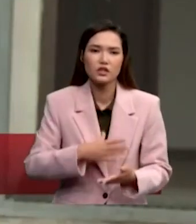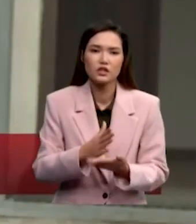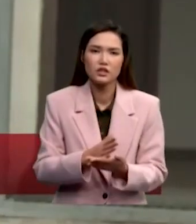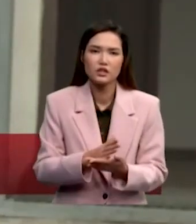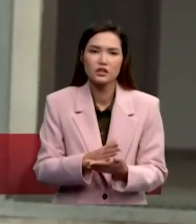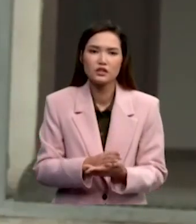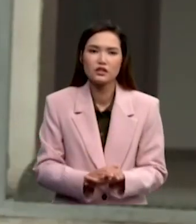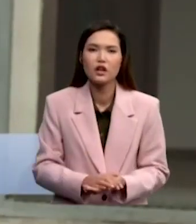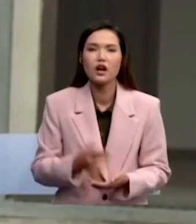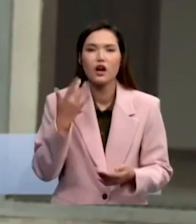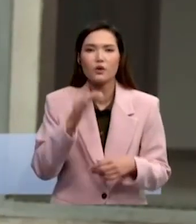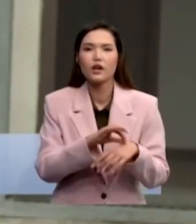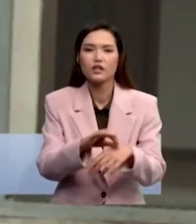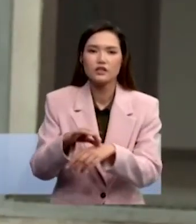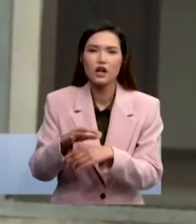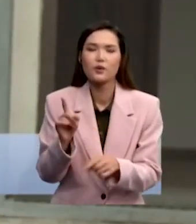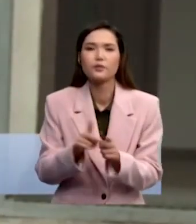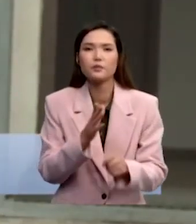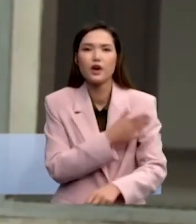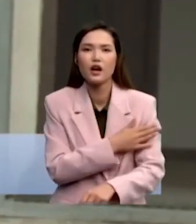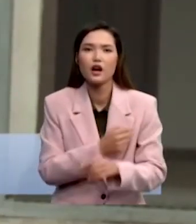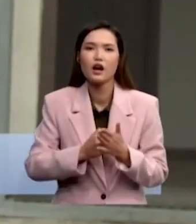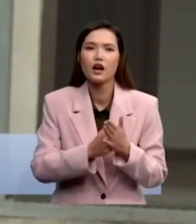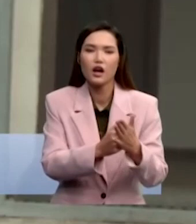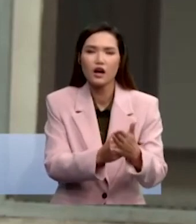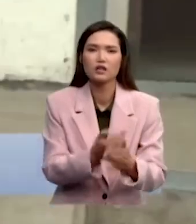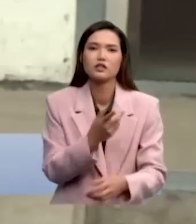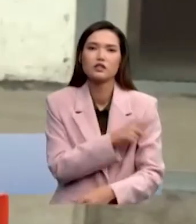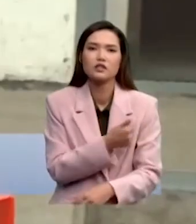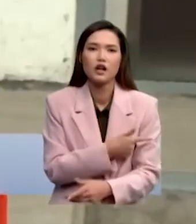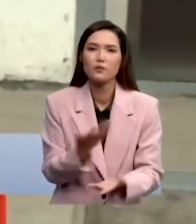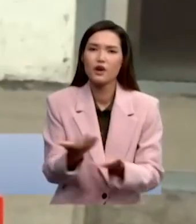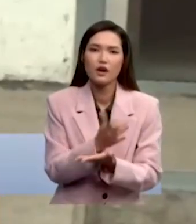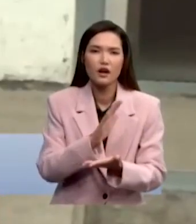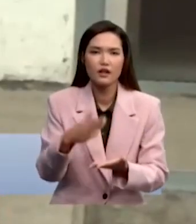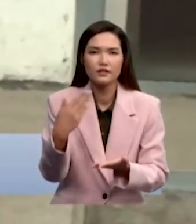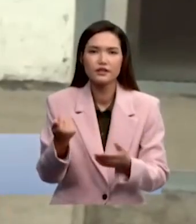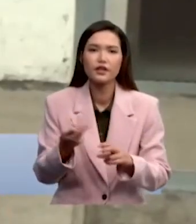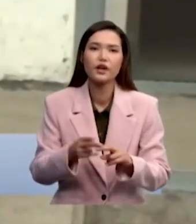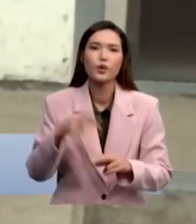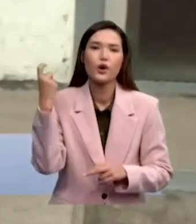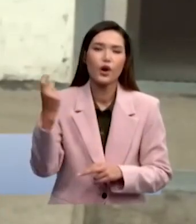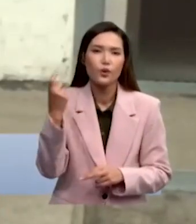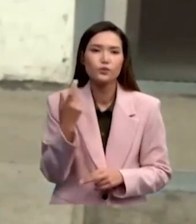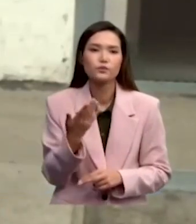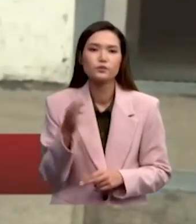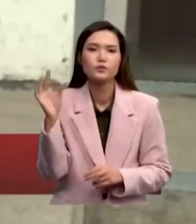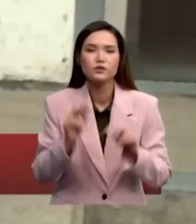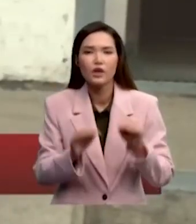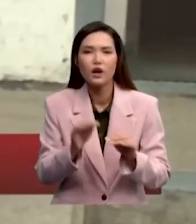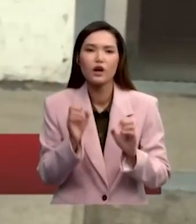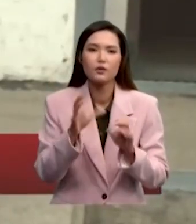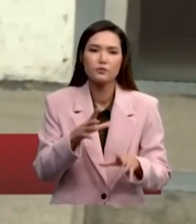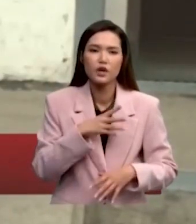Ине салатын адам жоқ. Тіпті қан қысымын өлшейтін дәрігерді таппайсың. Ал жедел жәрдем бізге жеткенше науқас тірі қалмауы да мүмкін.